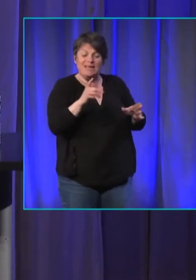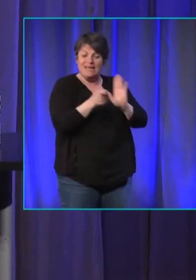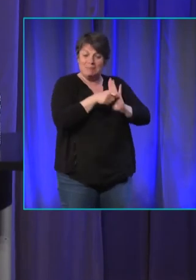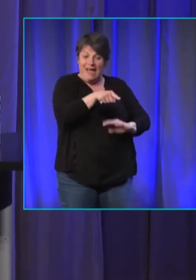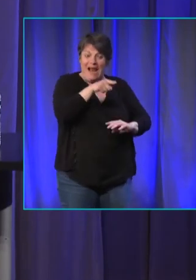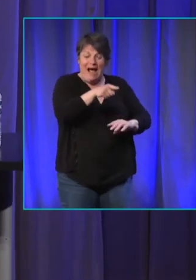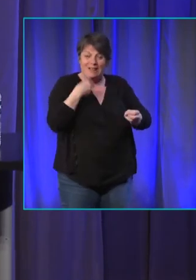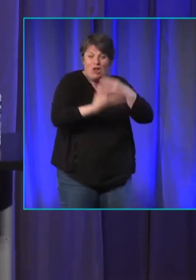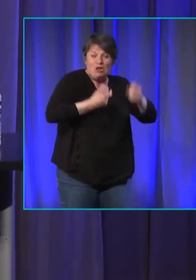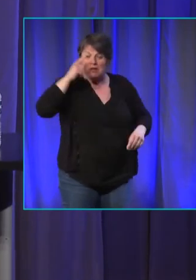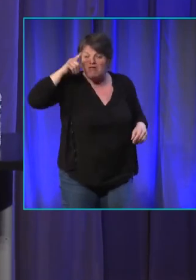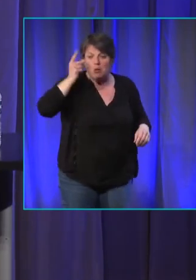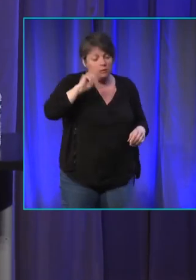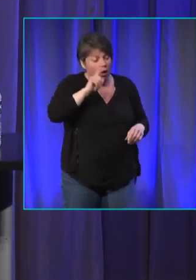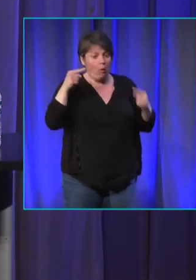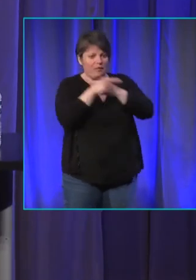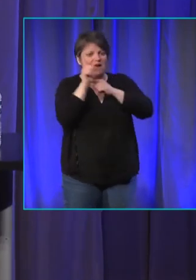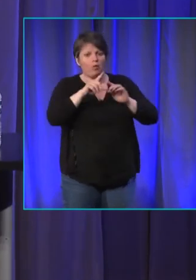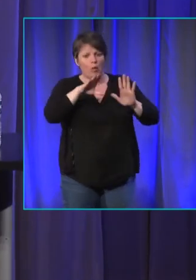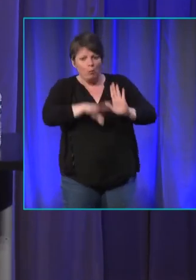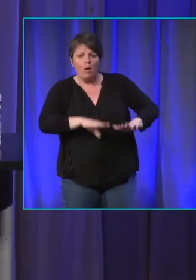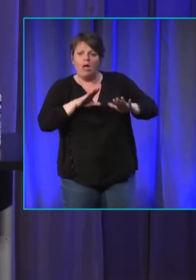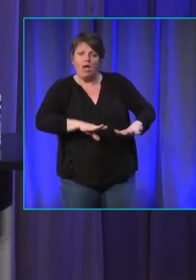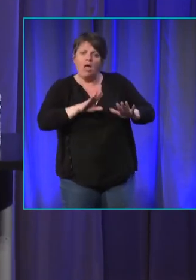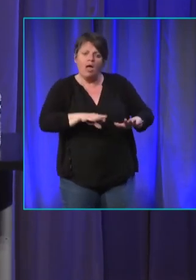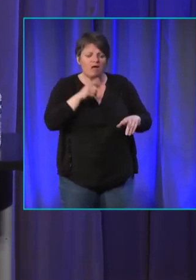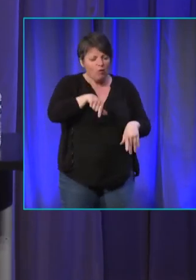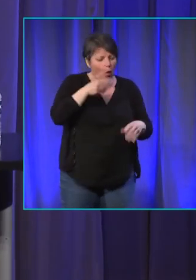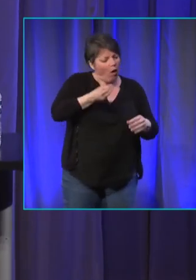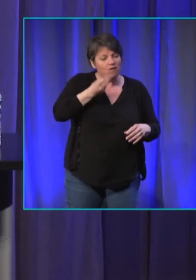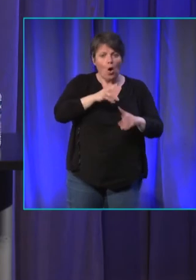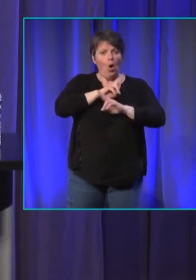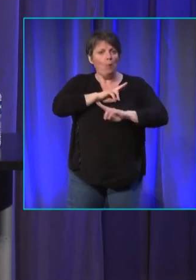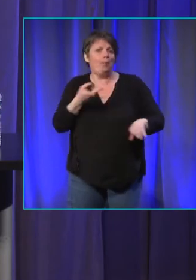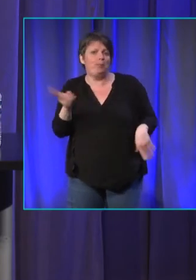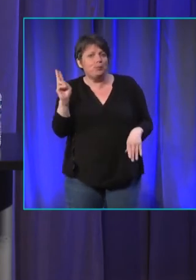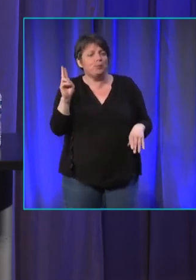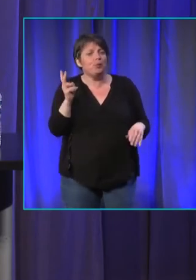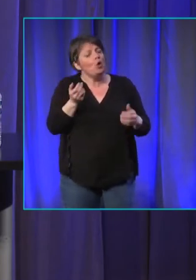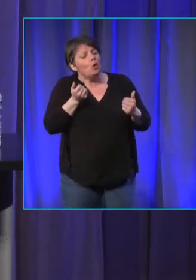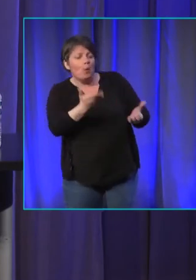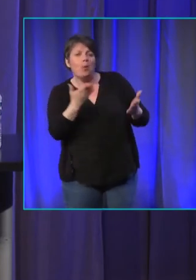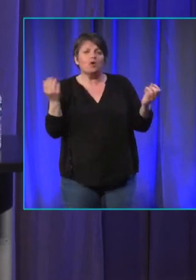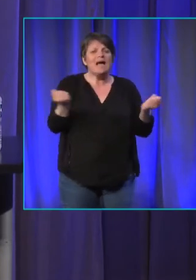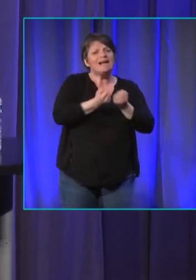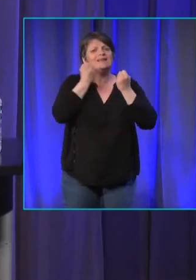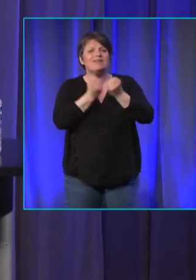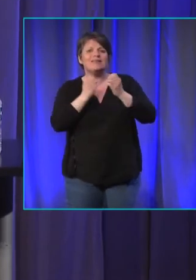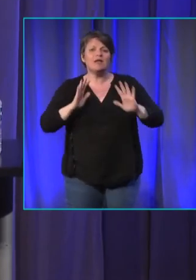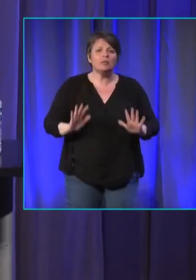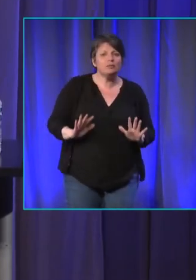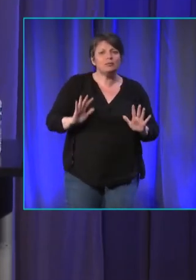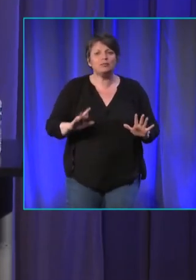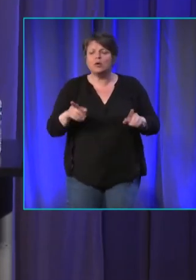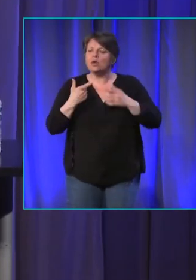c'est du n'importe quoi. Donc il faut plutôt alléger la charge, mettre au repos les enfants ou finalement leur proposer une activité à poids